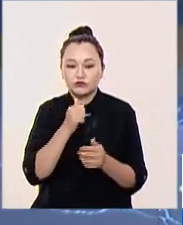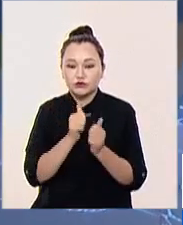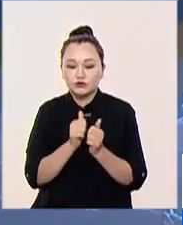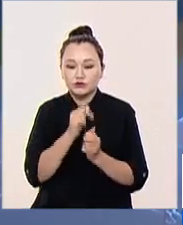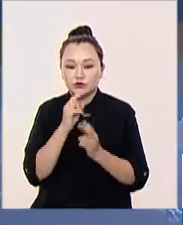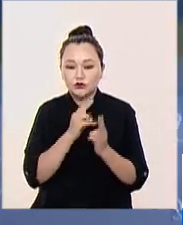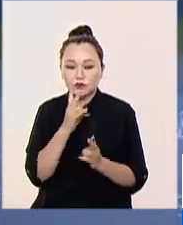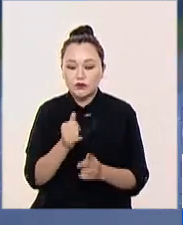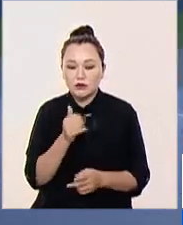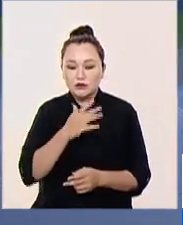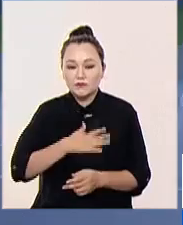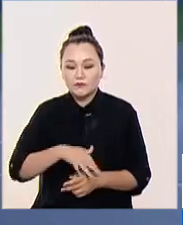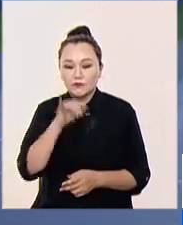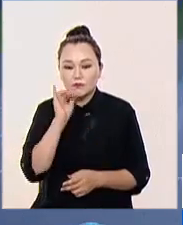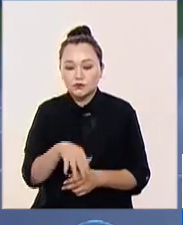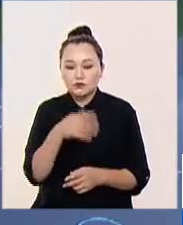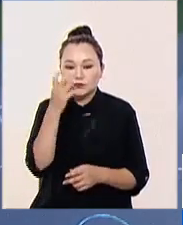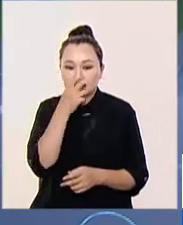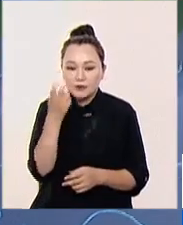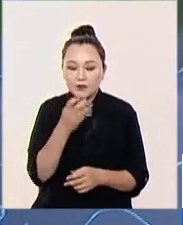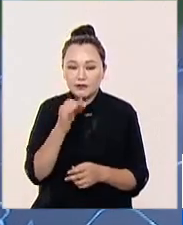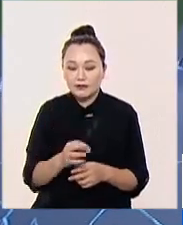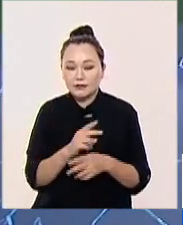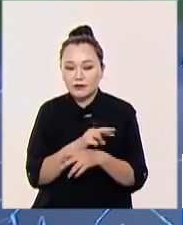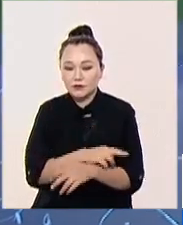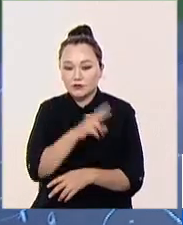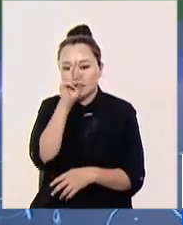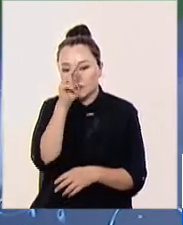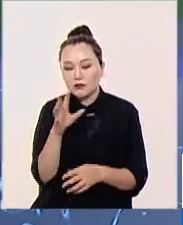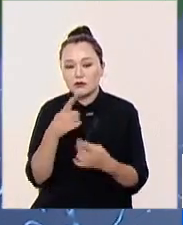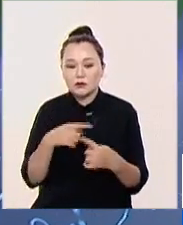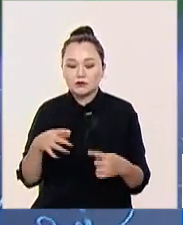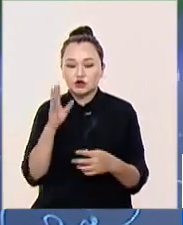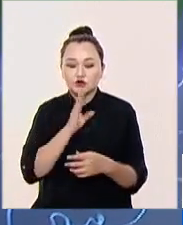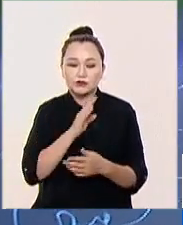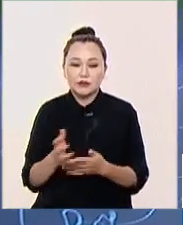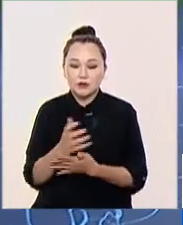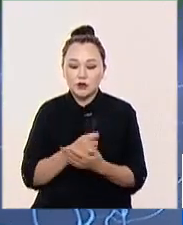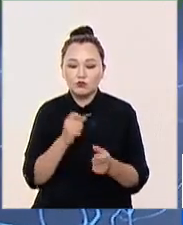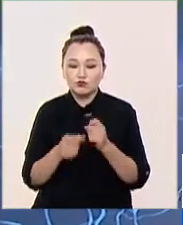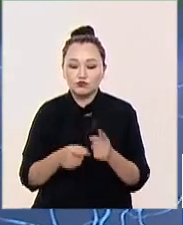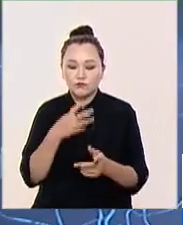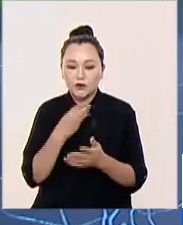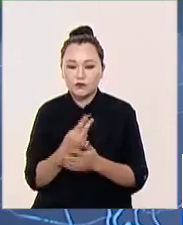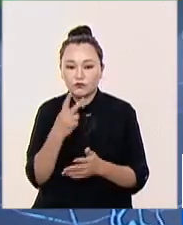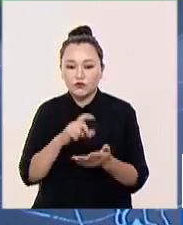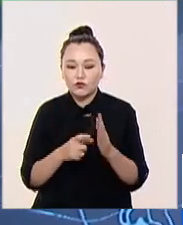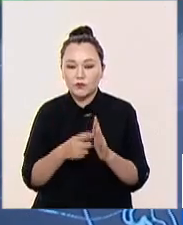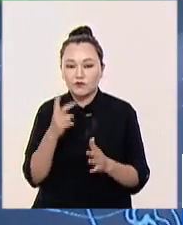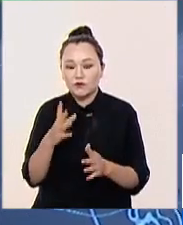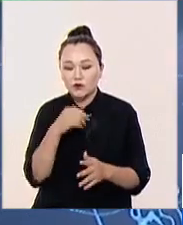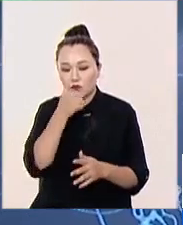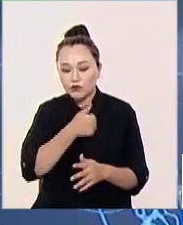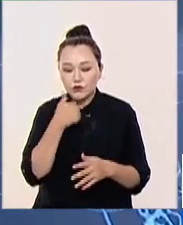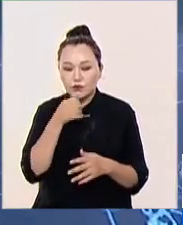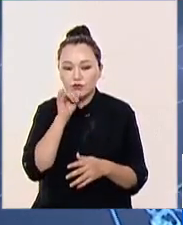жалуются на невыносимый запах и насекомых. Ведь, по их словам, женщина еще и собирает мусор в своей двухкомнатной квартире. Годами